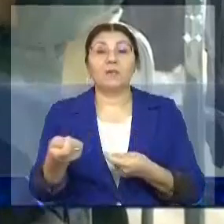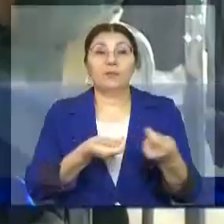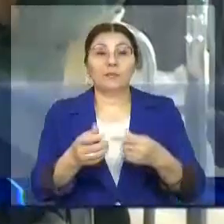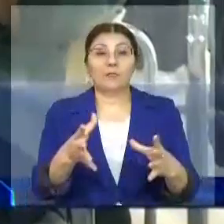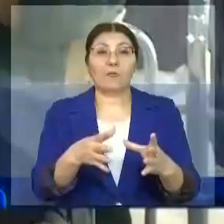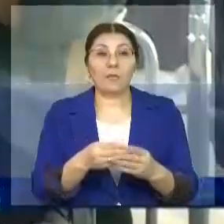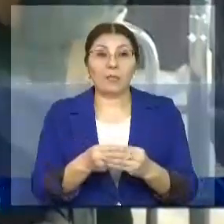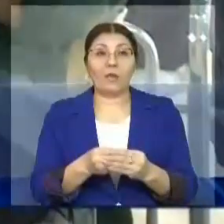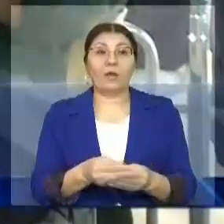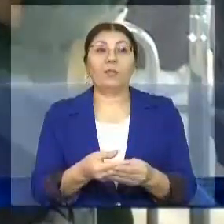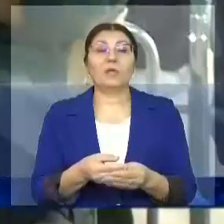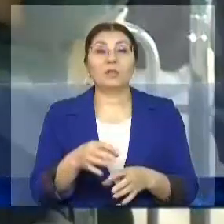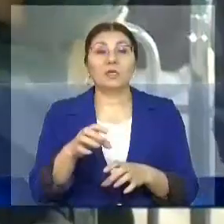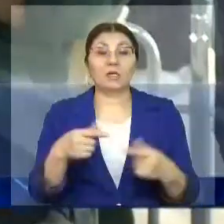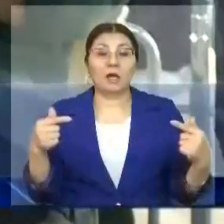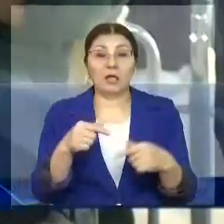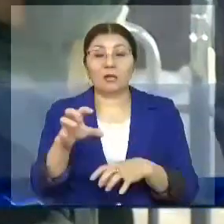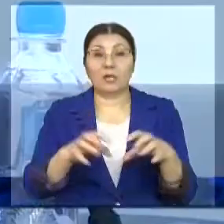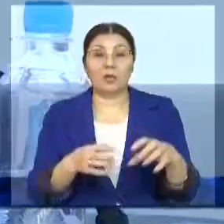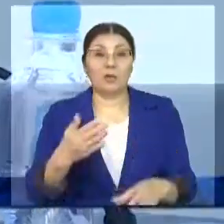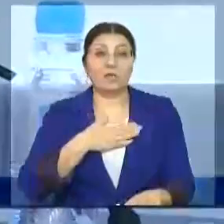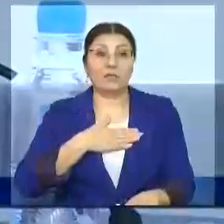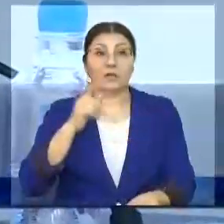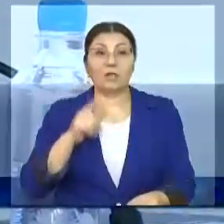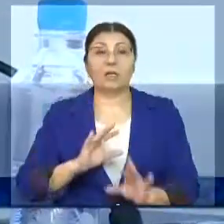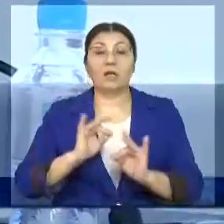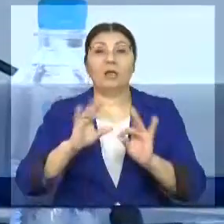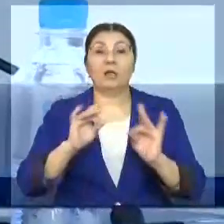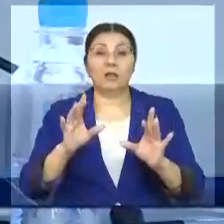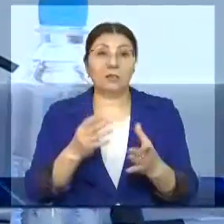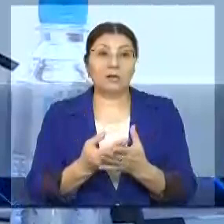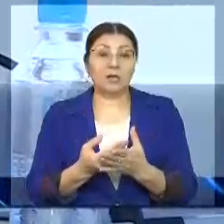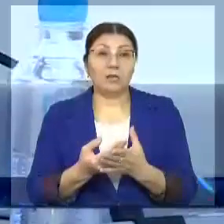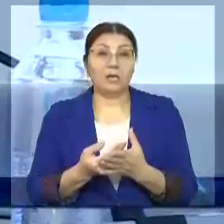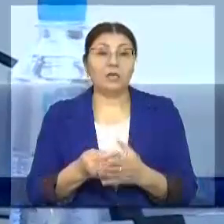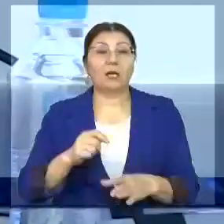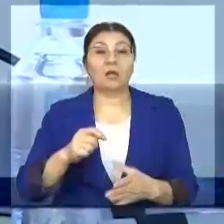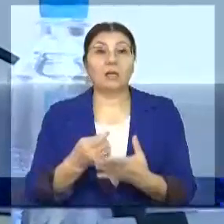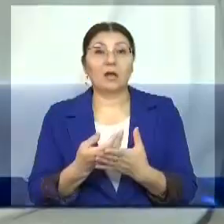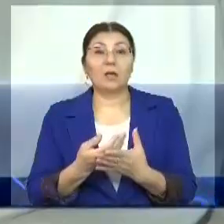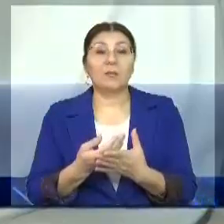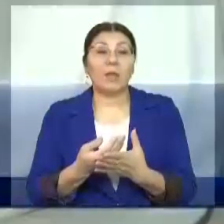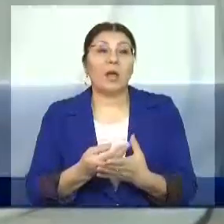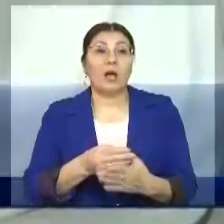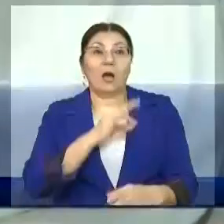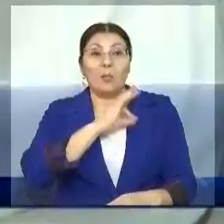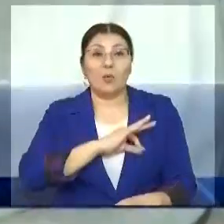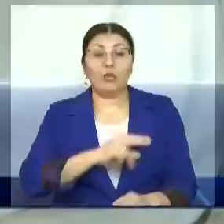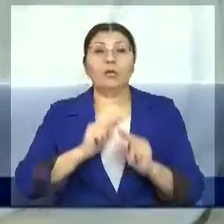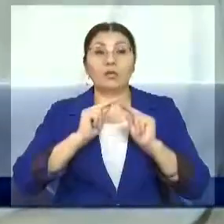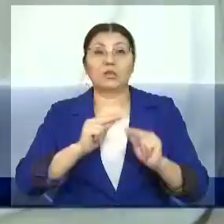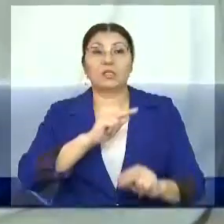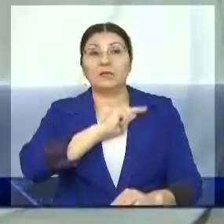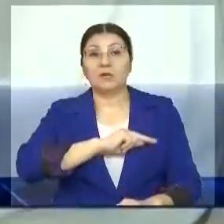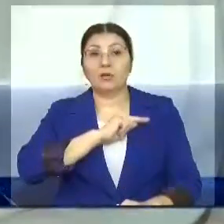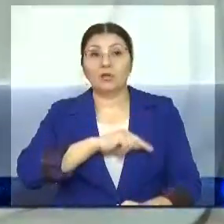совместно с антикоррупционными волонтерами и руководством вузов рассказывают о вреде коррупции, напоминают о пользе честного труда для достижения высоких показателей